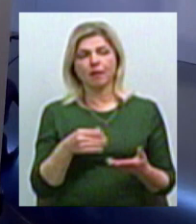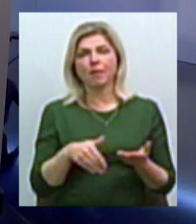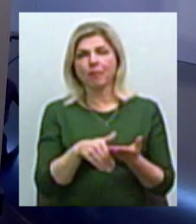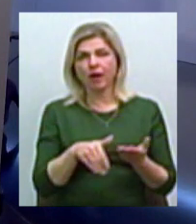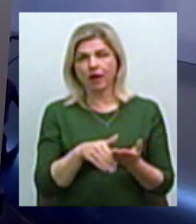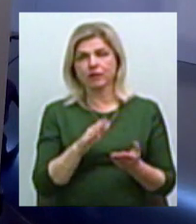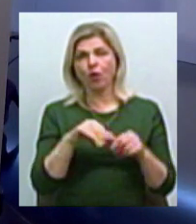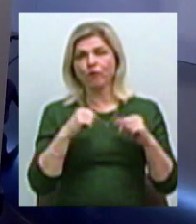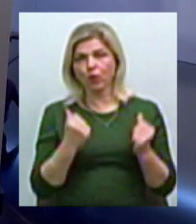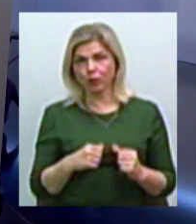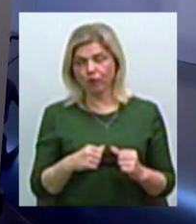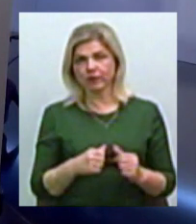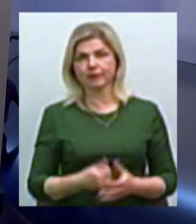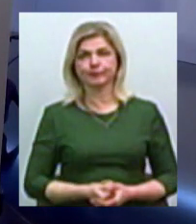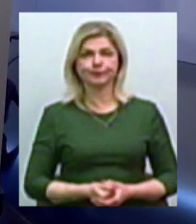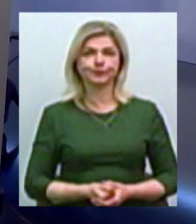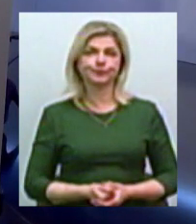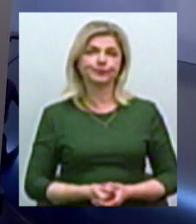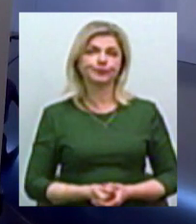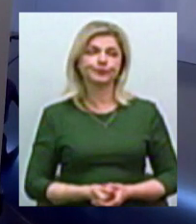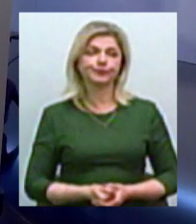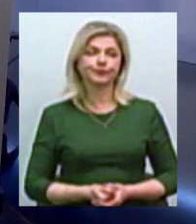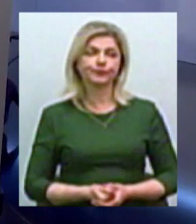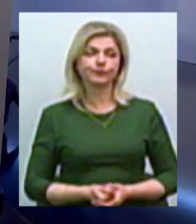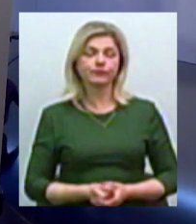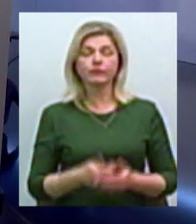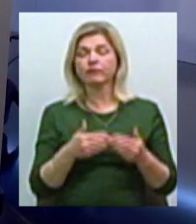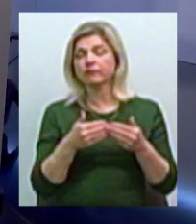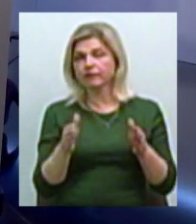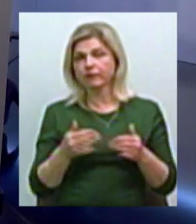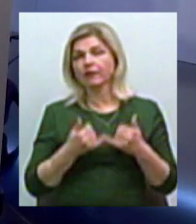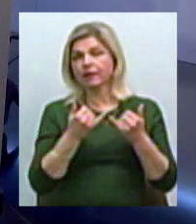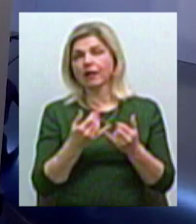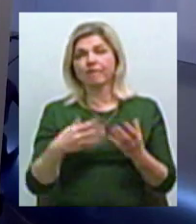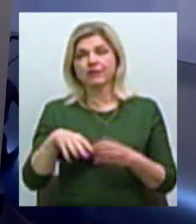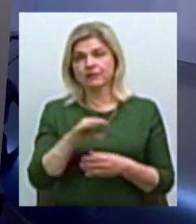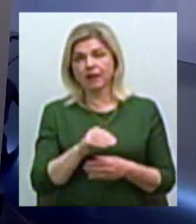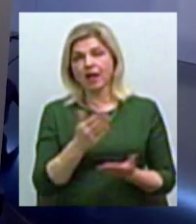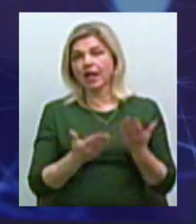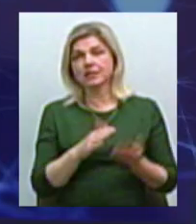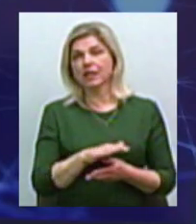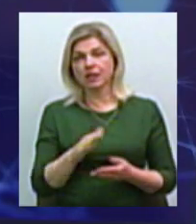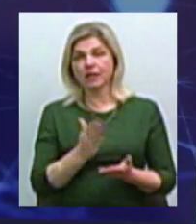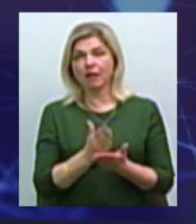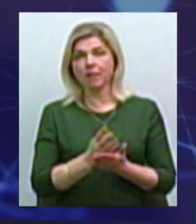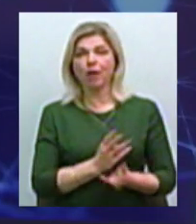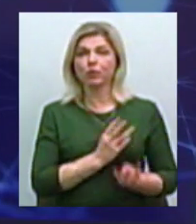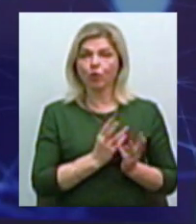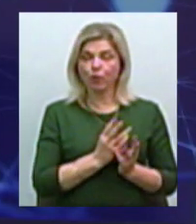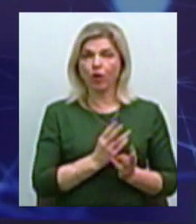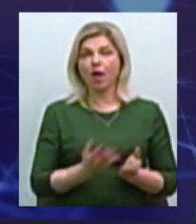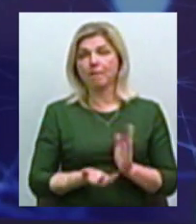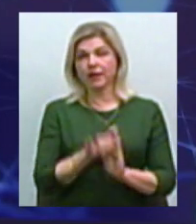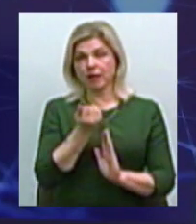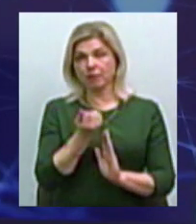допомагала оформлювати. Тобто двері відчинені для всіх. Якщо діти мають натхнення, їм потрібна допомога і підтримка, то